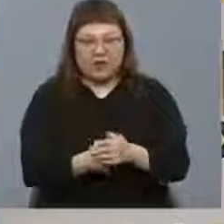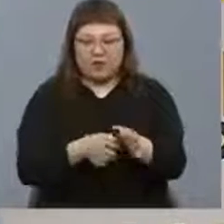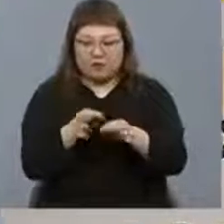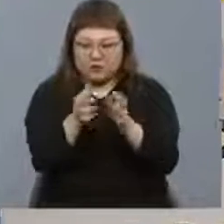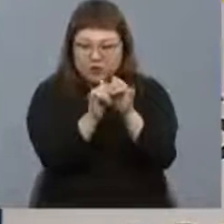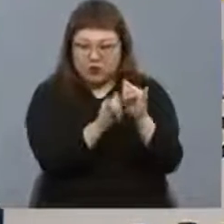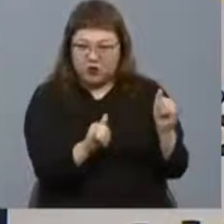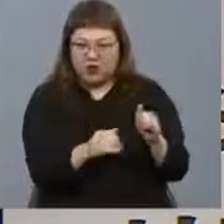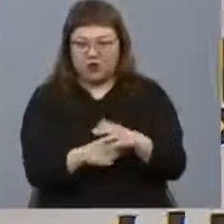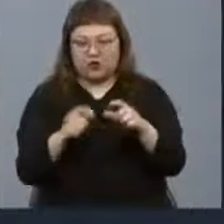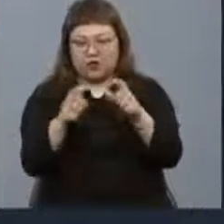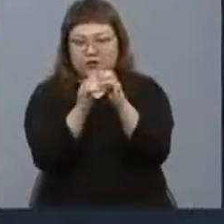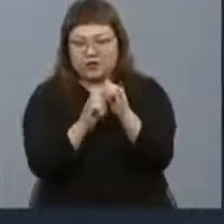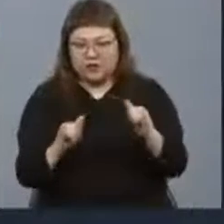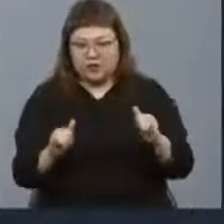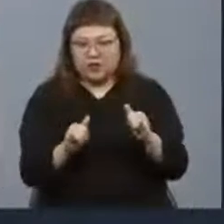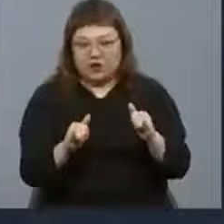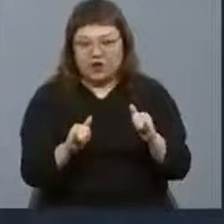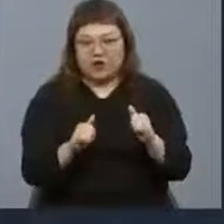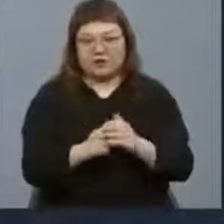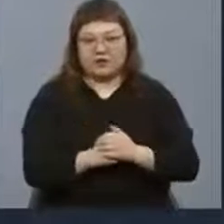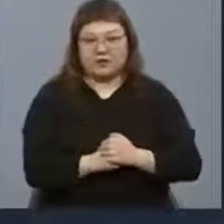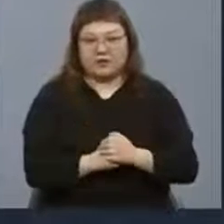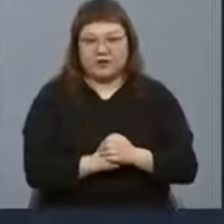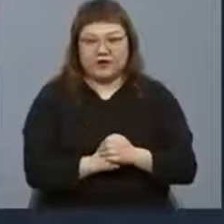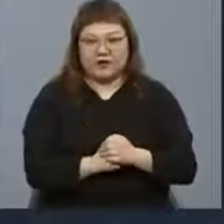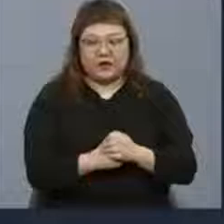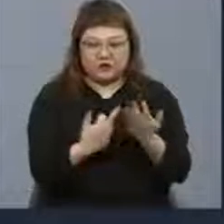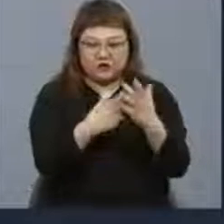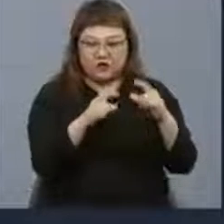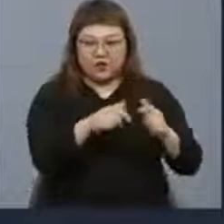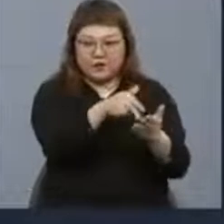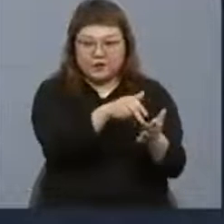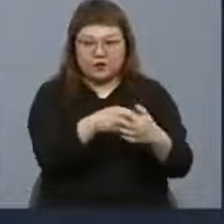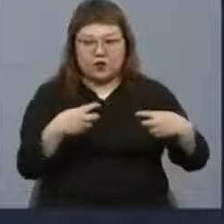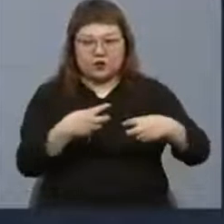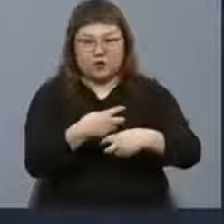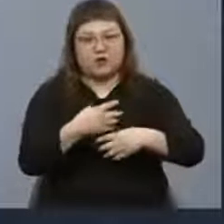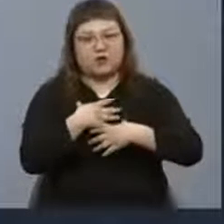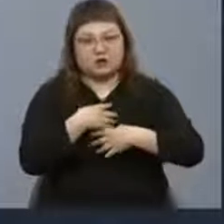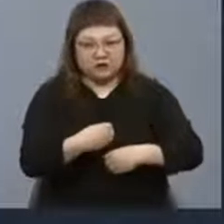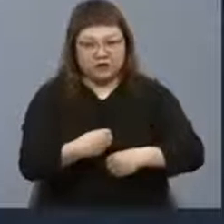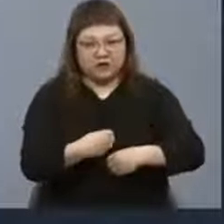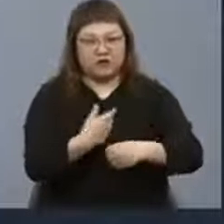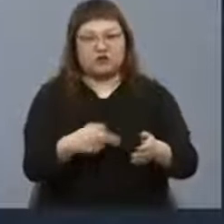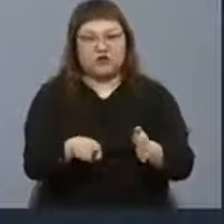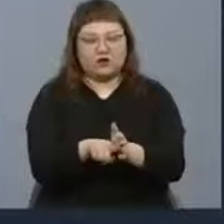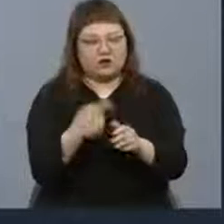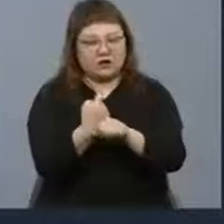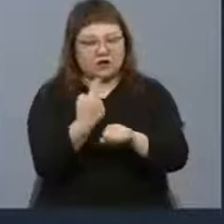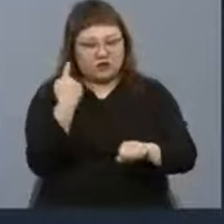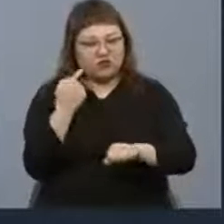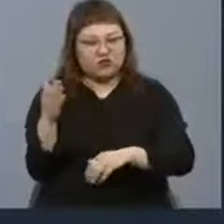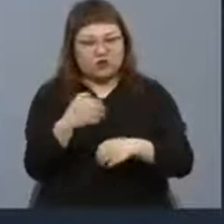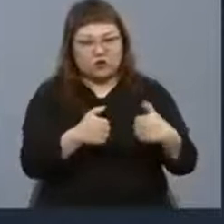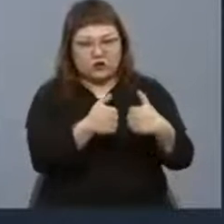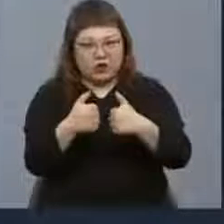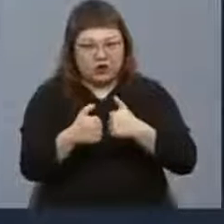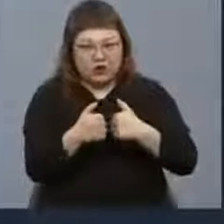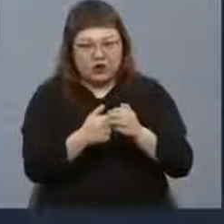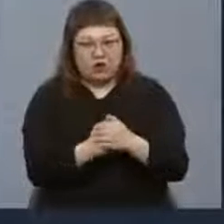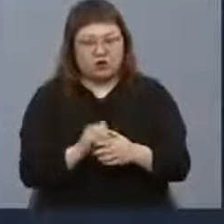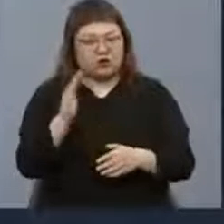상공인, 도민들과 이에 대해 제주도는 교통 흐름과 안전을 위한 조치로 지난해부터 논의해왔고